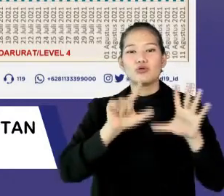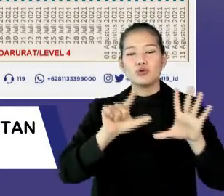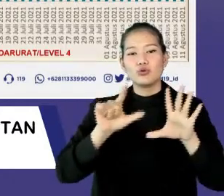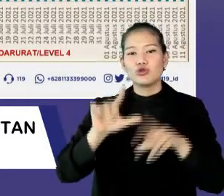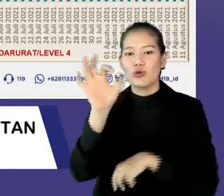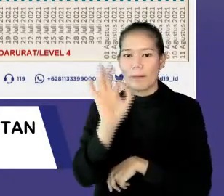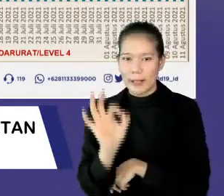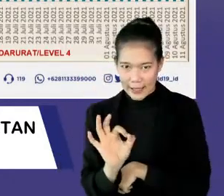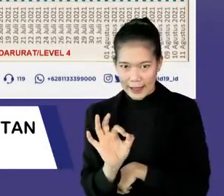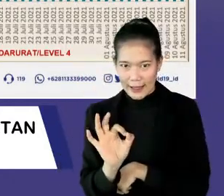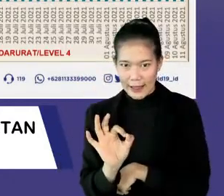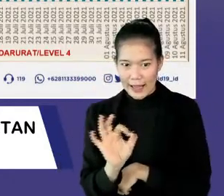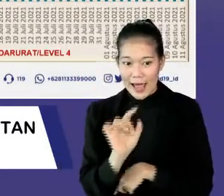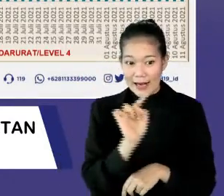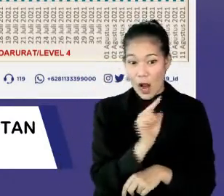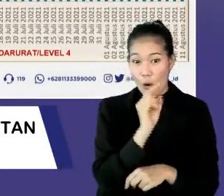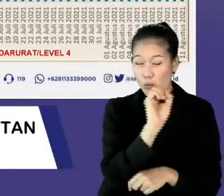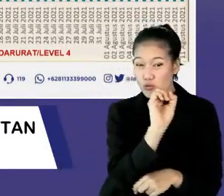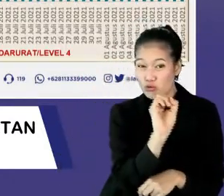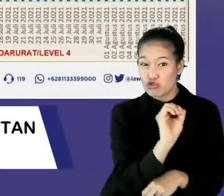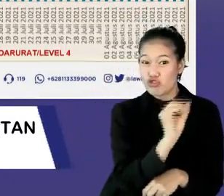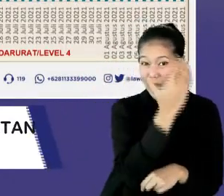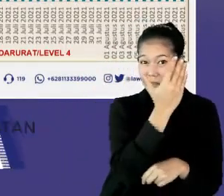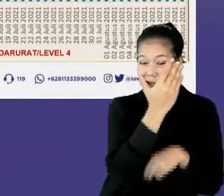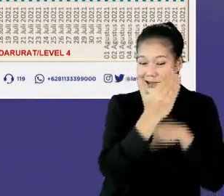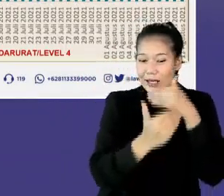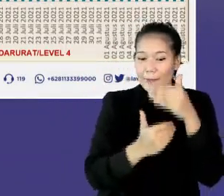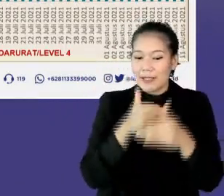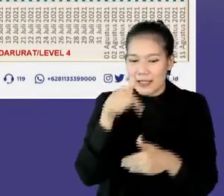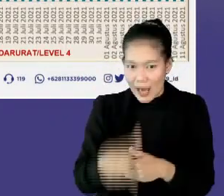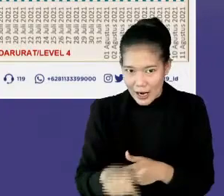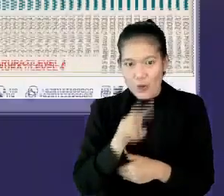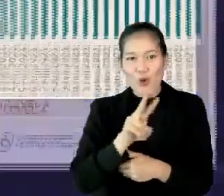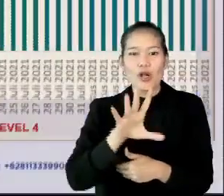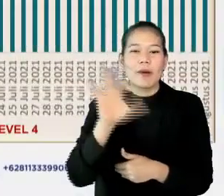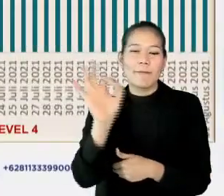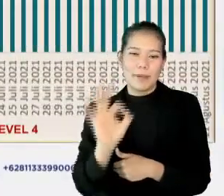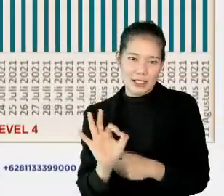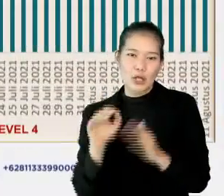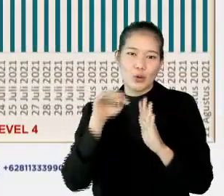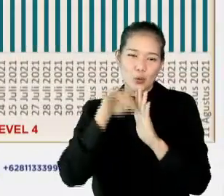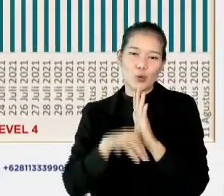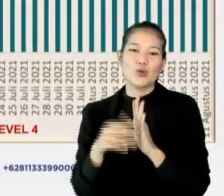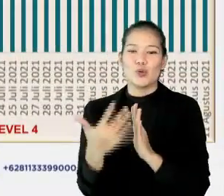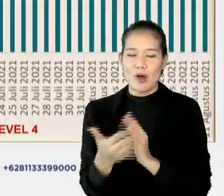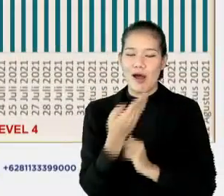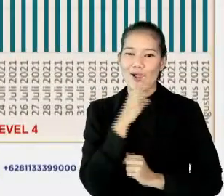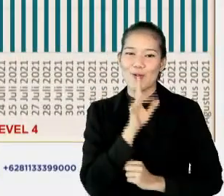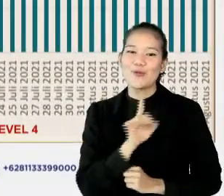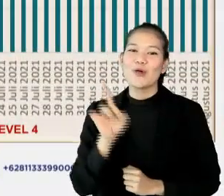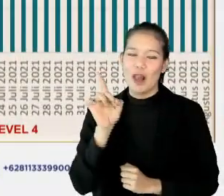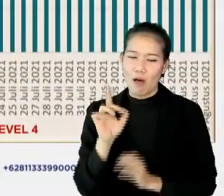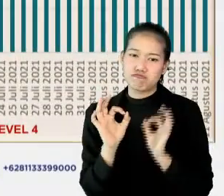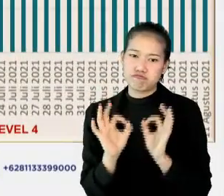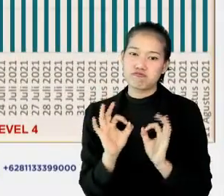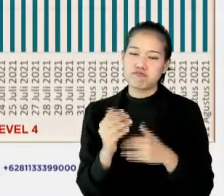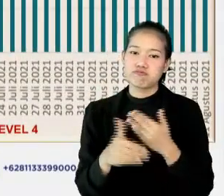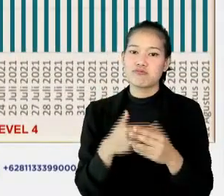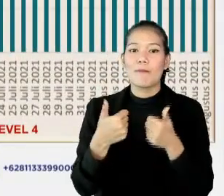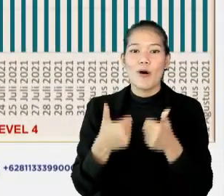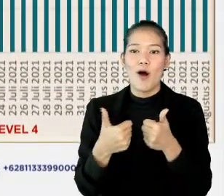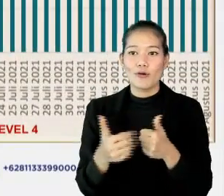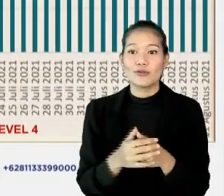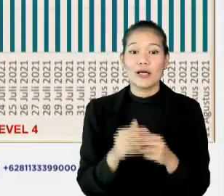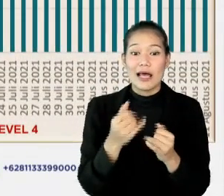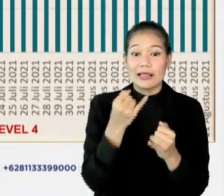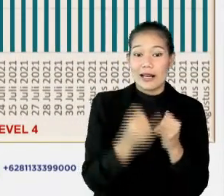25,77% dari puncak. Dari puncak kita udah turun 25% Dr. Lula. Alhamdulillah, ini progresnya sudah sangat baik. Terakhir angka